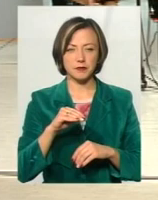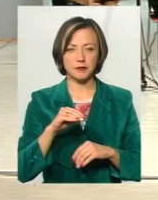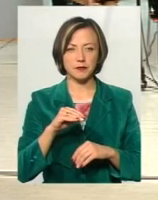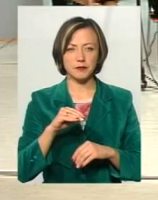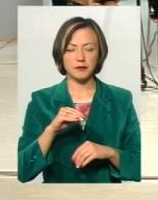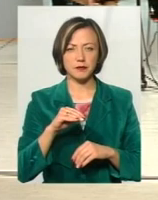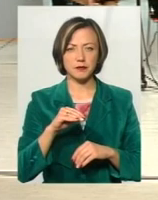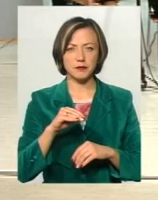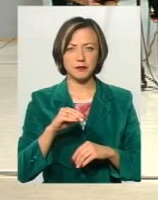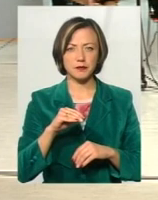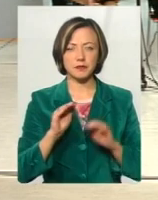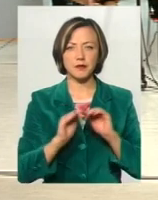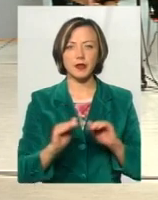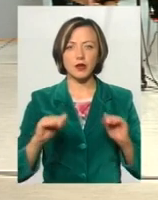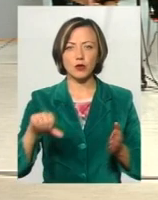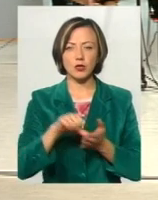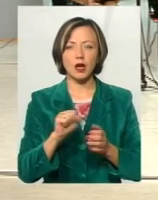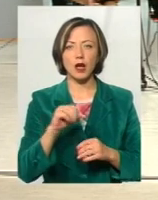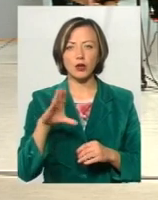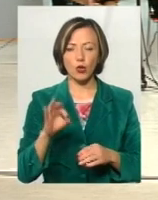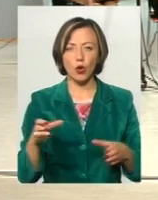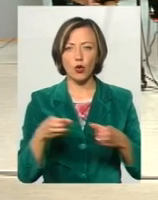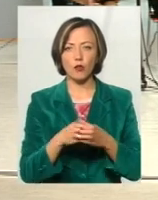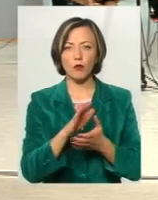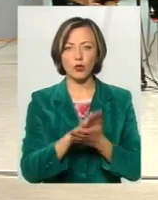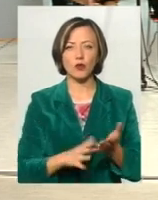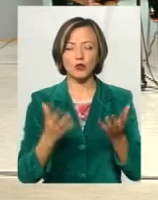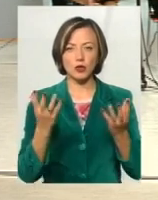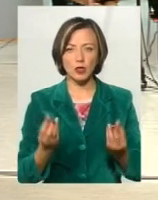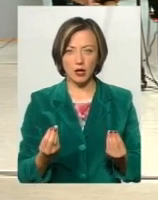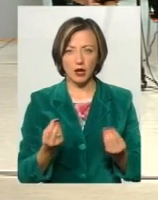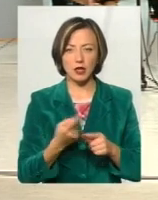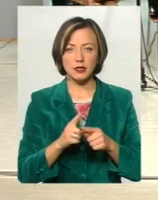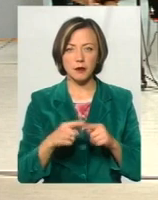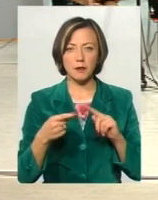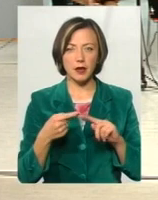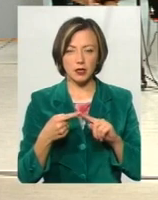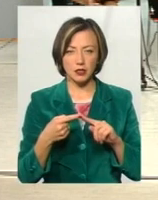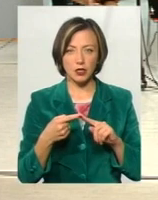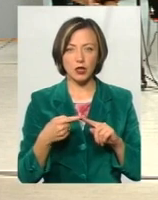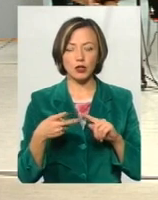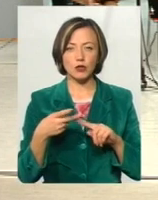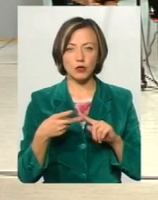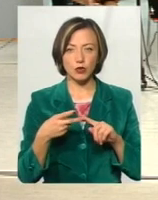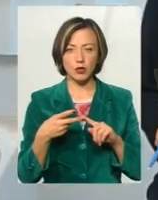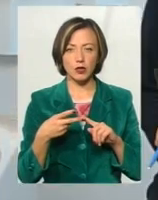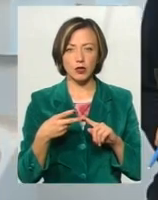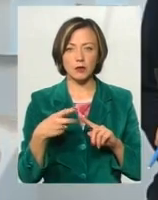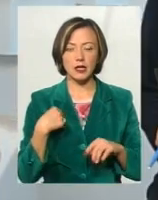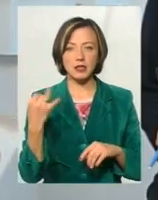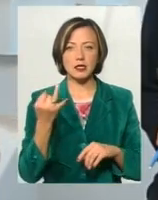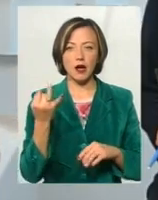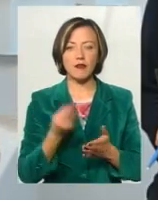питання. Діти учасників АТО на групи продовженого дня. Це перше запитання. І друге запитання. Мене